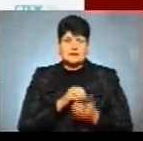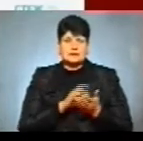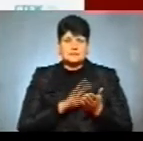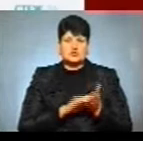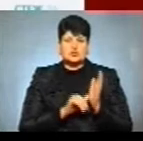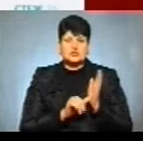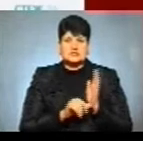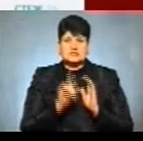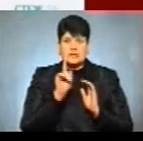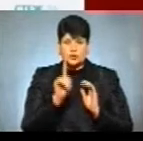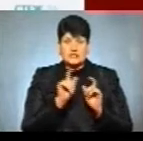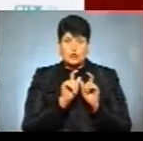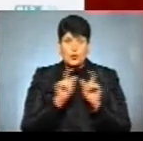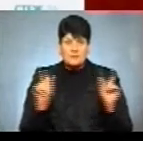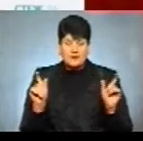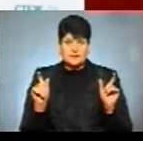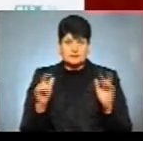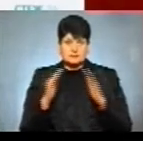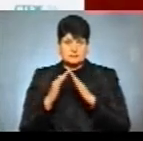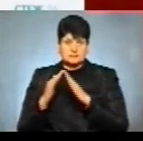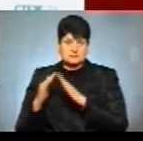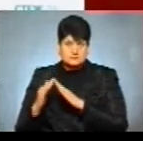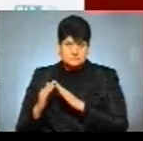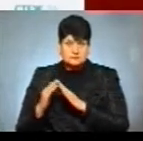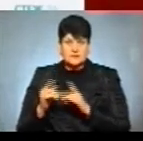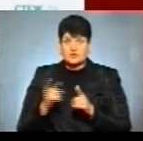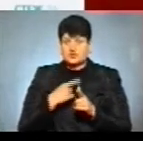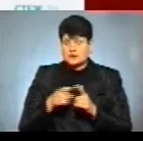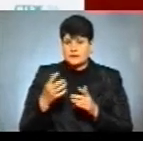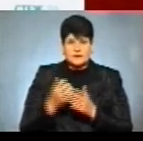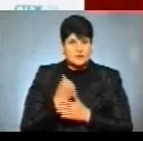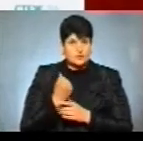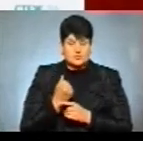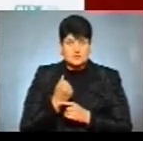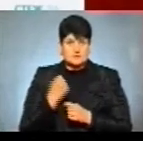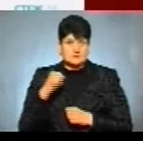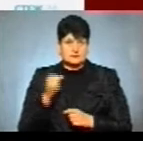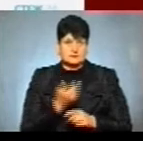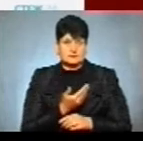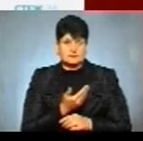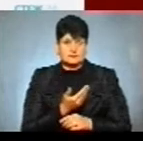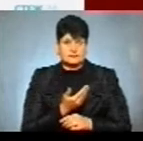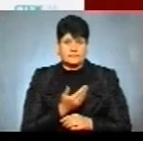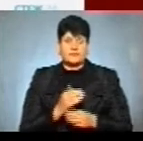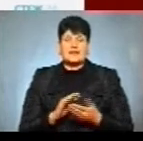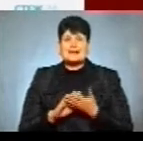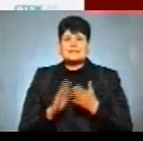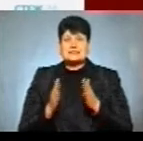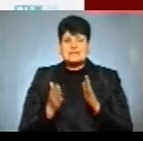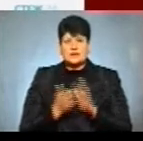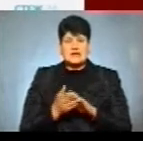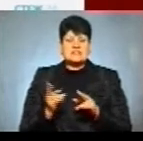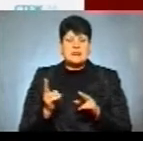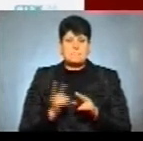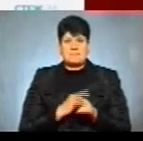задекларував 61 об'єкт нерухомості. Чи вдалося комусь побити цей рекорд? Ситуація з нерухомістю